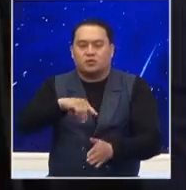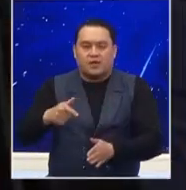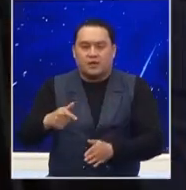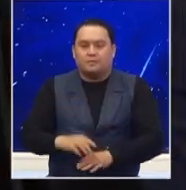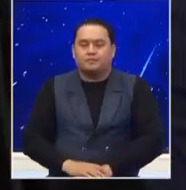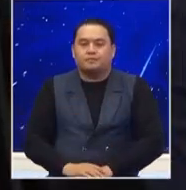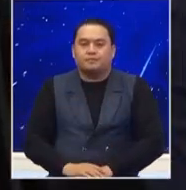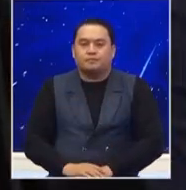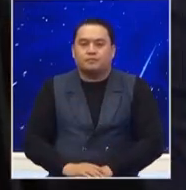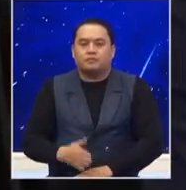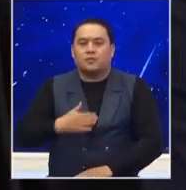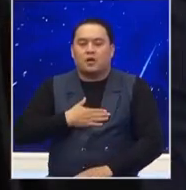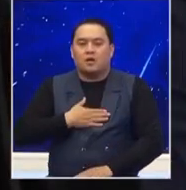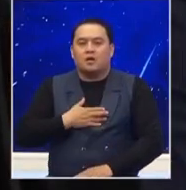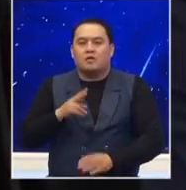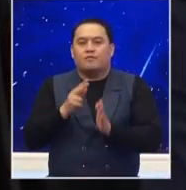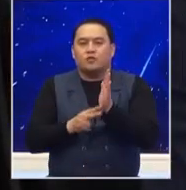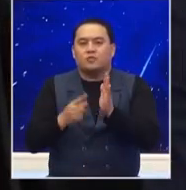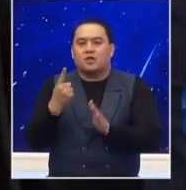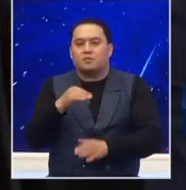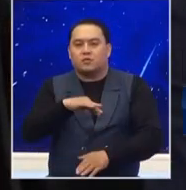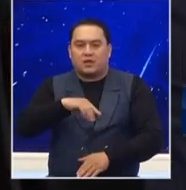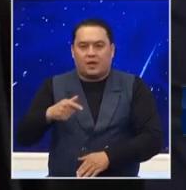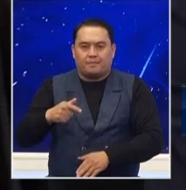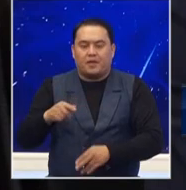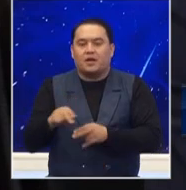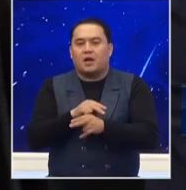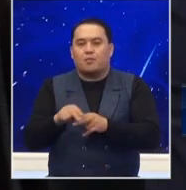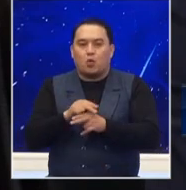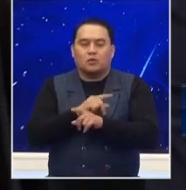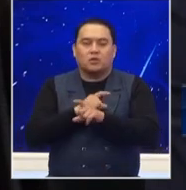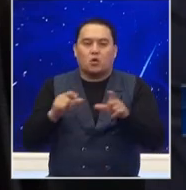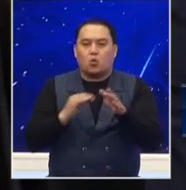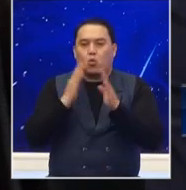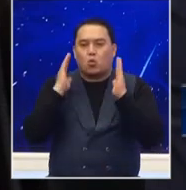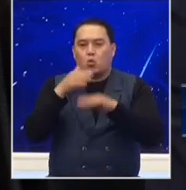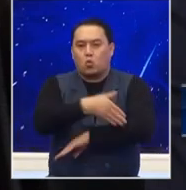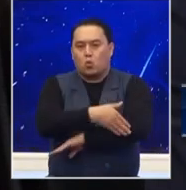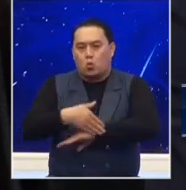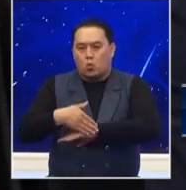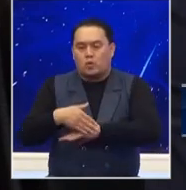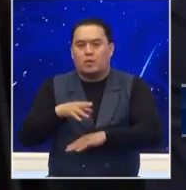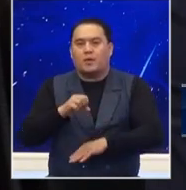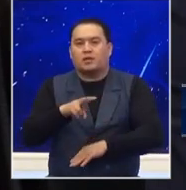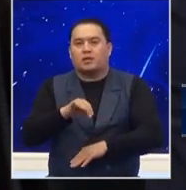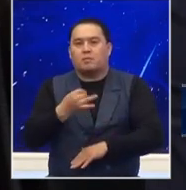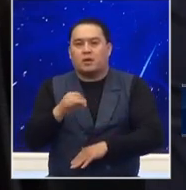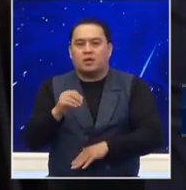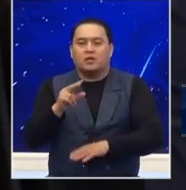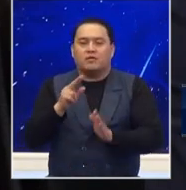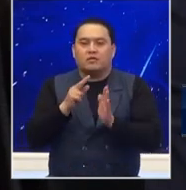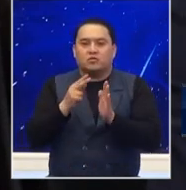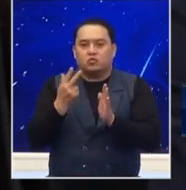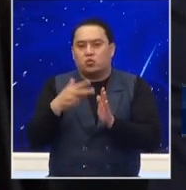В Искельдинском районе необходимо 81 миллионов тенге. На капитальный ремонт улицы Таукихан в селе Бахтабай 43,8